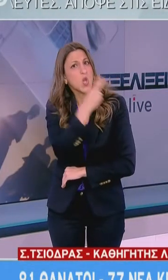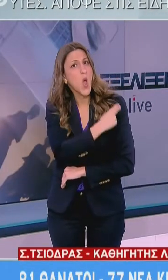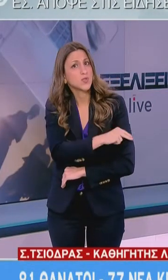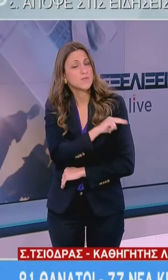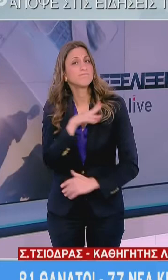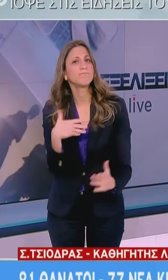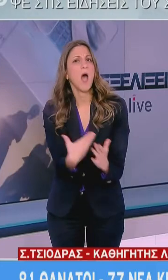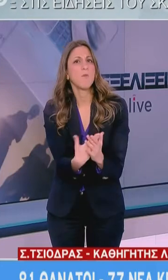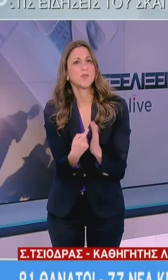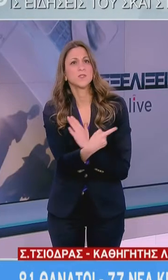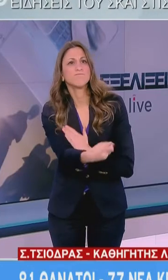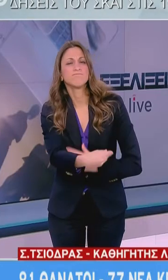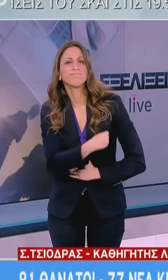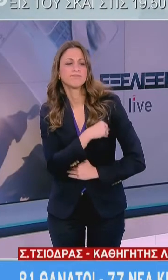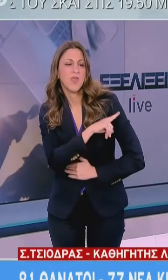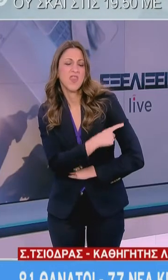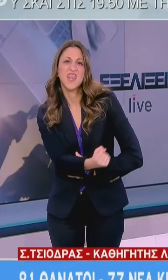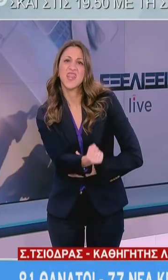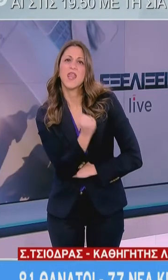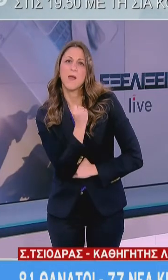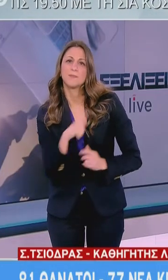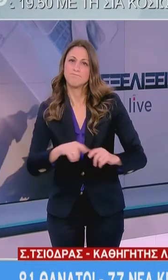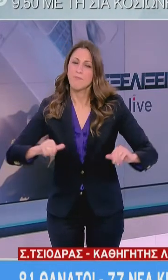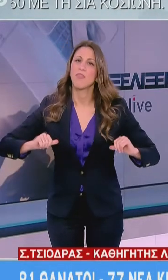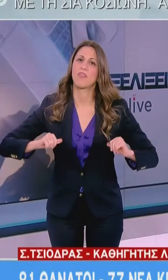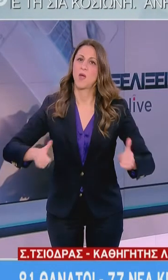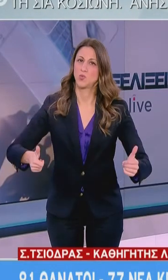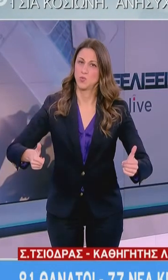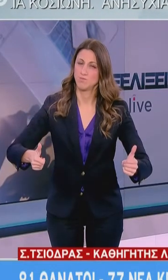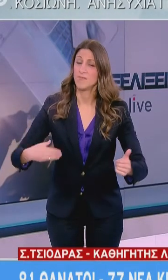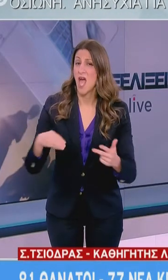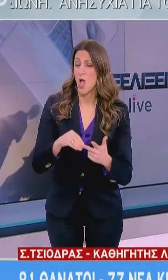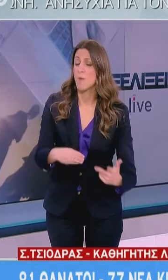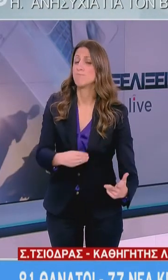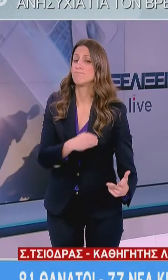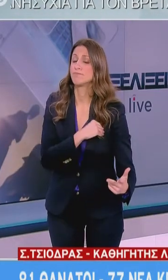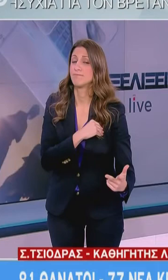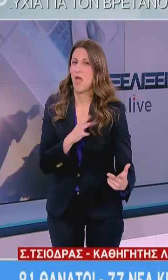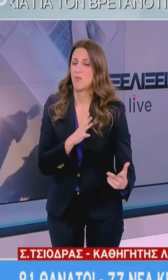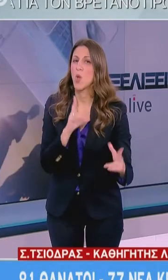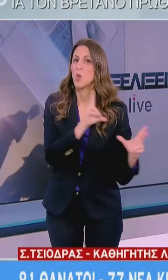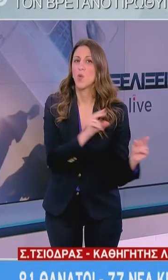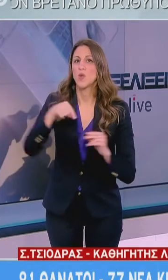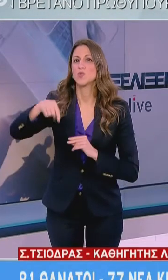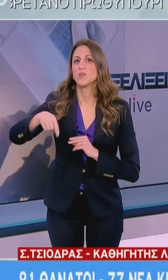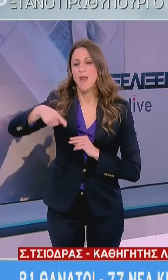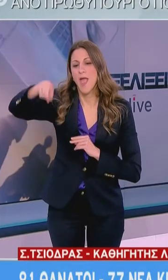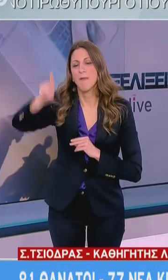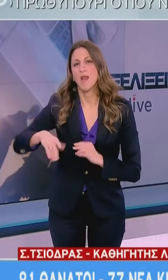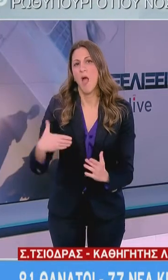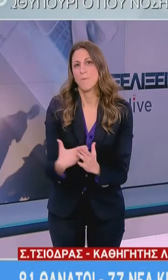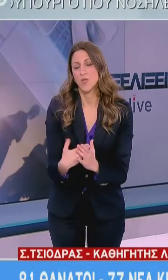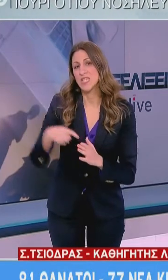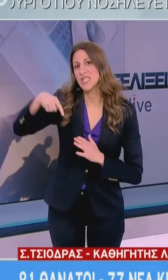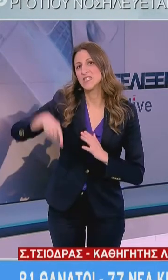τη συμπόνια, τη γενναιότητα και το θάρρος, καθώς και στην τωρινή πανδημία. Σημερινή έκθεση του